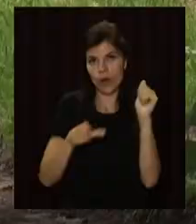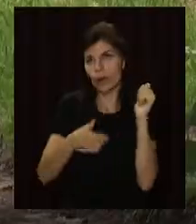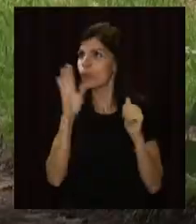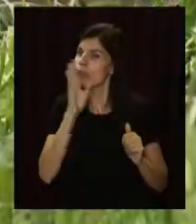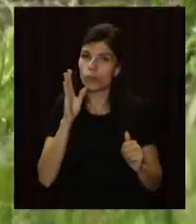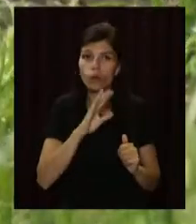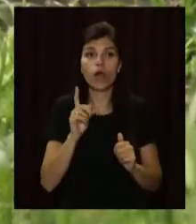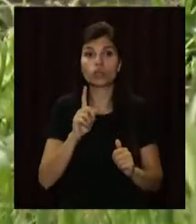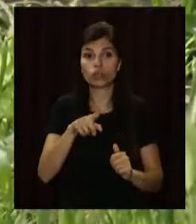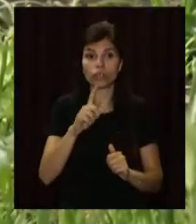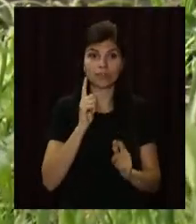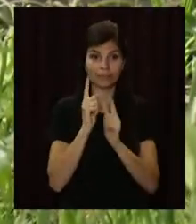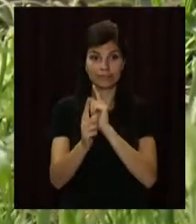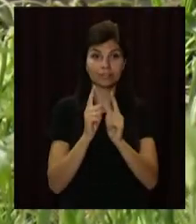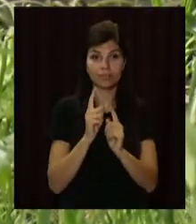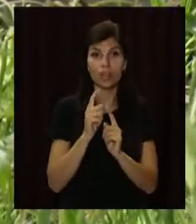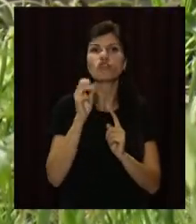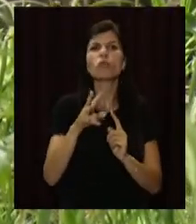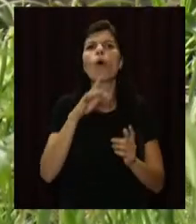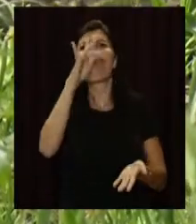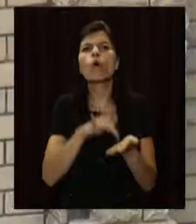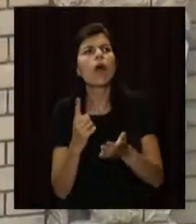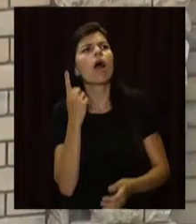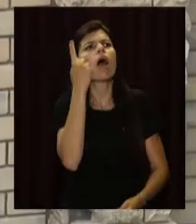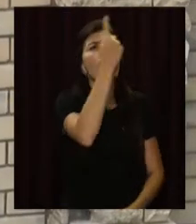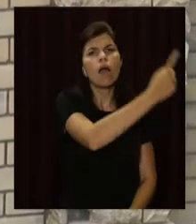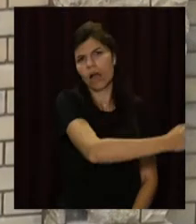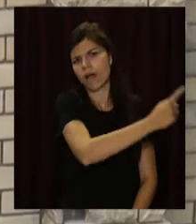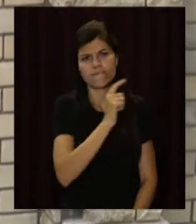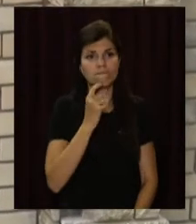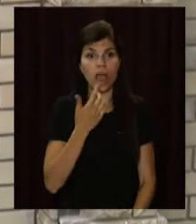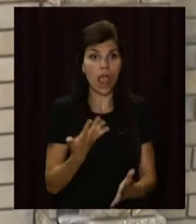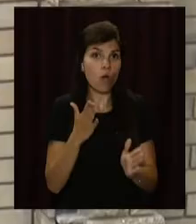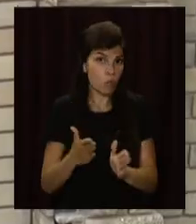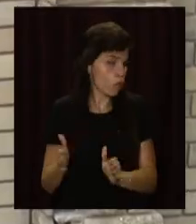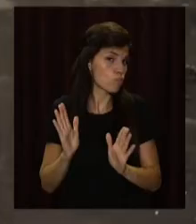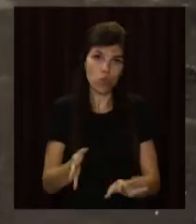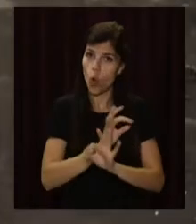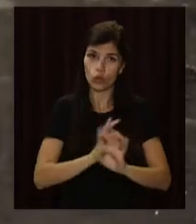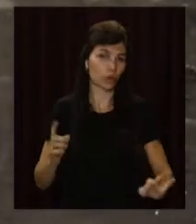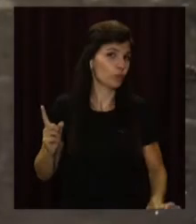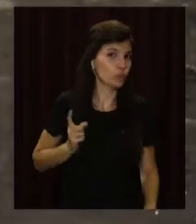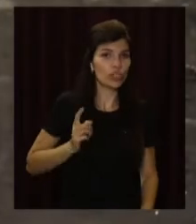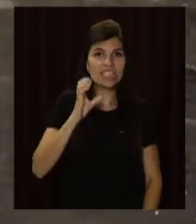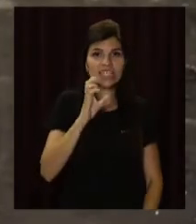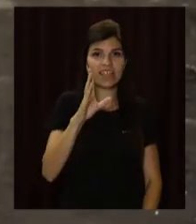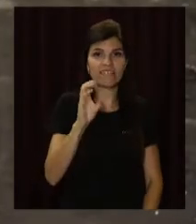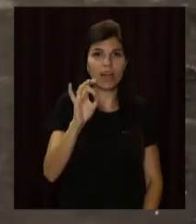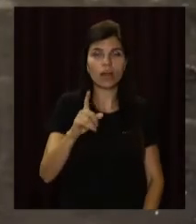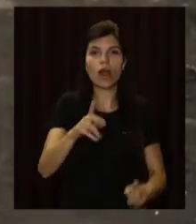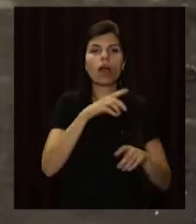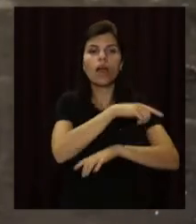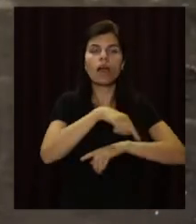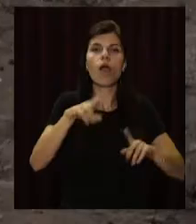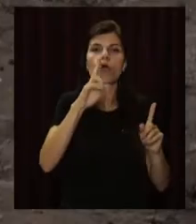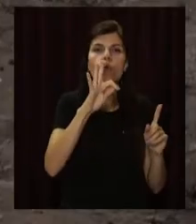щоб їздити в середмістя, як зазвичай, каже пані Ніна. Якщо це все наведуть порядок, буде отлично. Сквер буде від проспекту Конституції